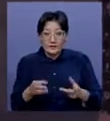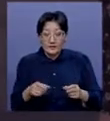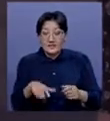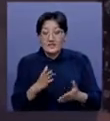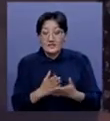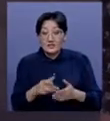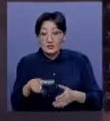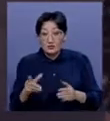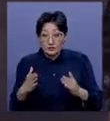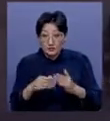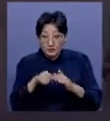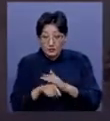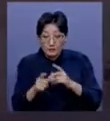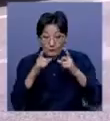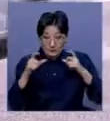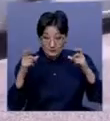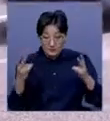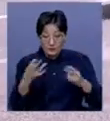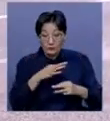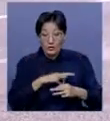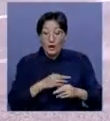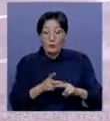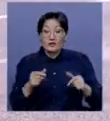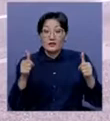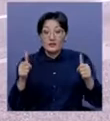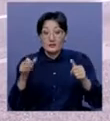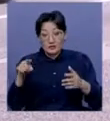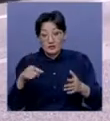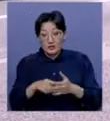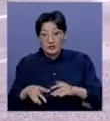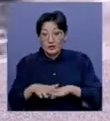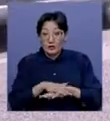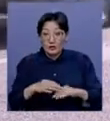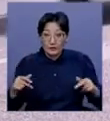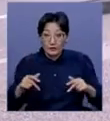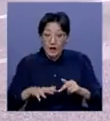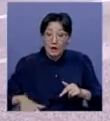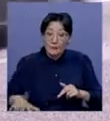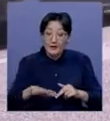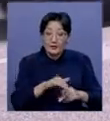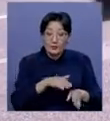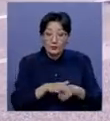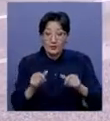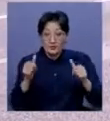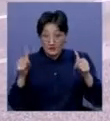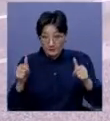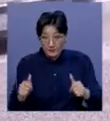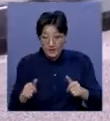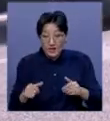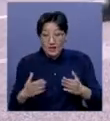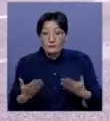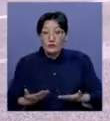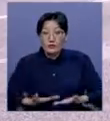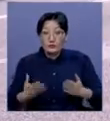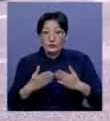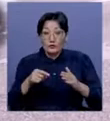люди, то там уже без проблем нужно надевать маски. Мұндай баннерлер қалада халық көп жүретін жерлердің барлығына ілініп жатыр, яғни тұрғын үй кешендері